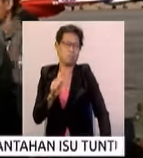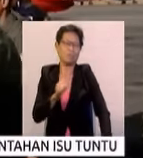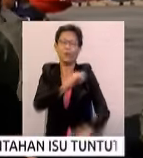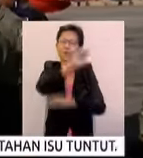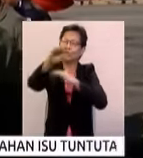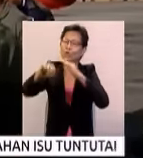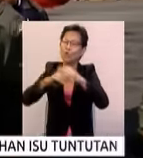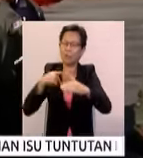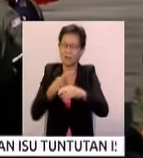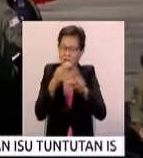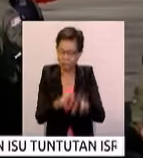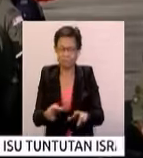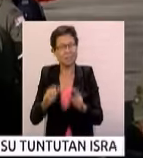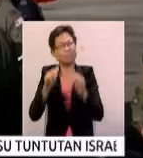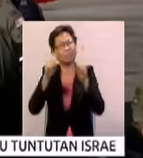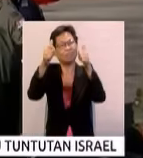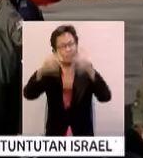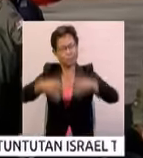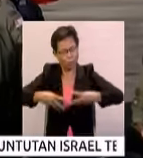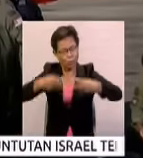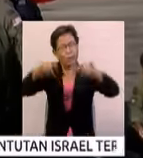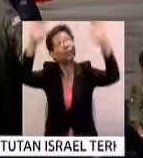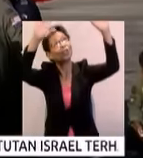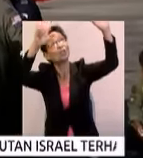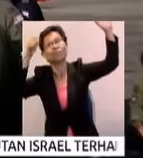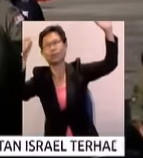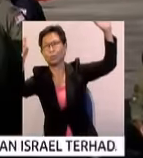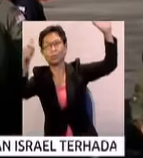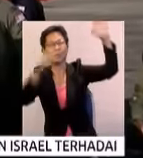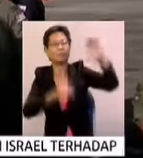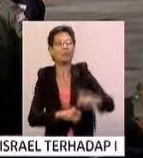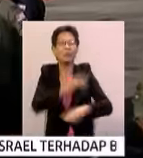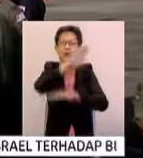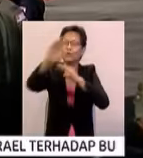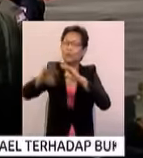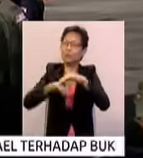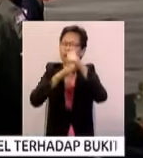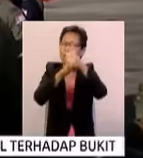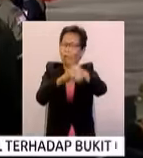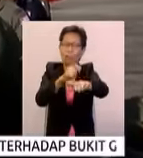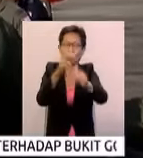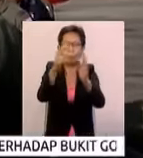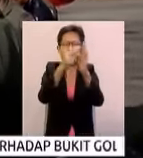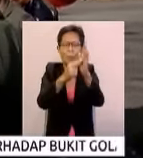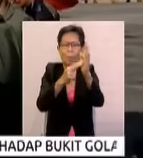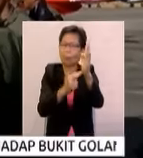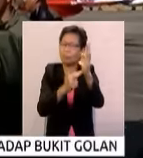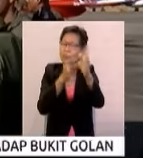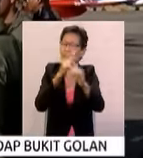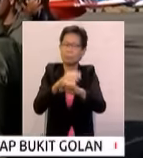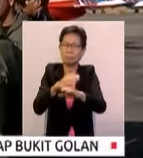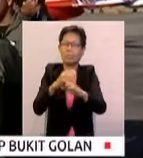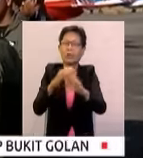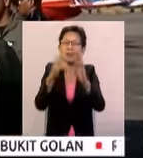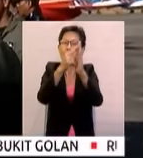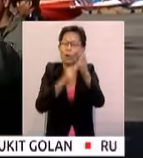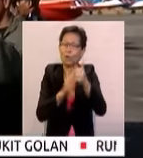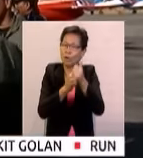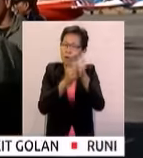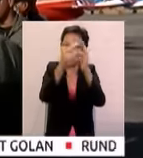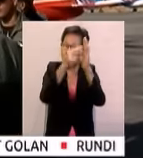Segala yang kita rancang berjalan lancar, cuaca baik dan semua mengikut peraturan-peraturan yang telah digariskan, garis